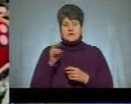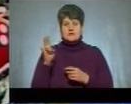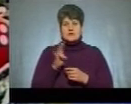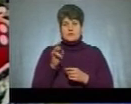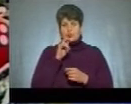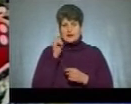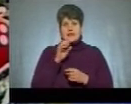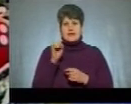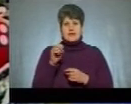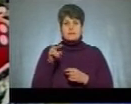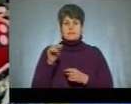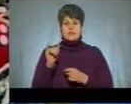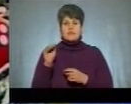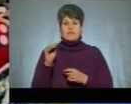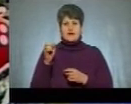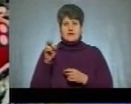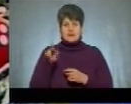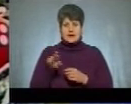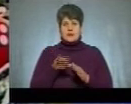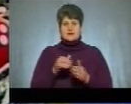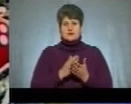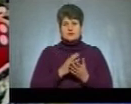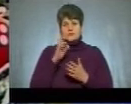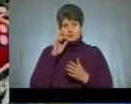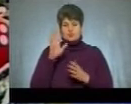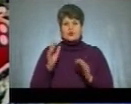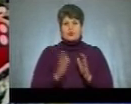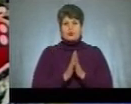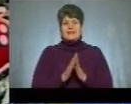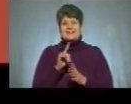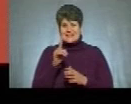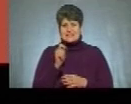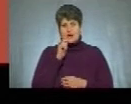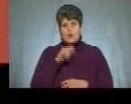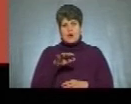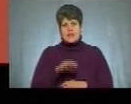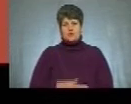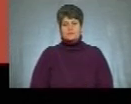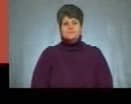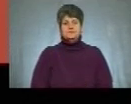України Епіфанія і після служб Божих молитимуться за Україну.